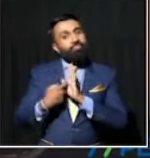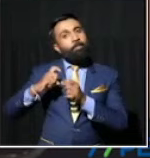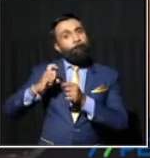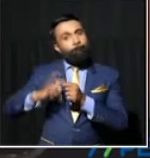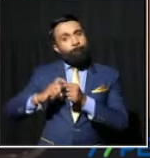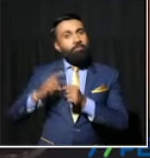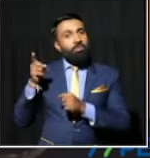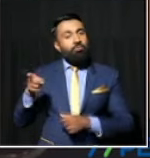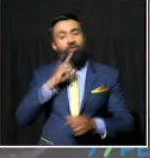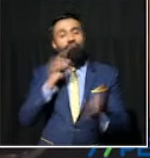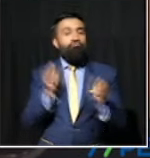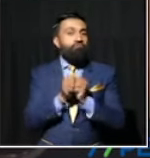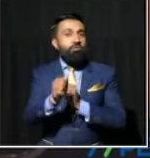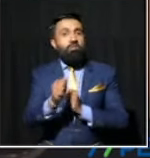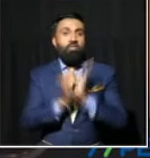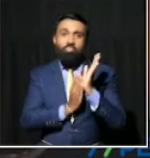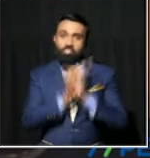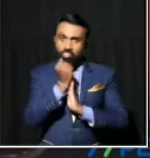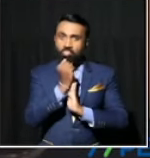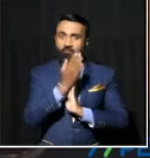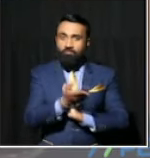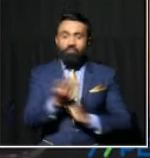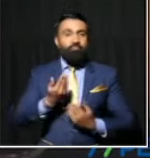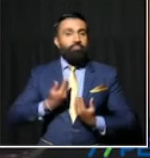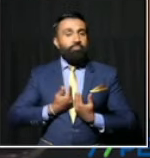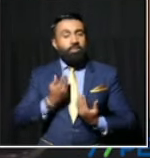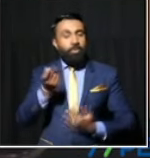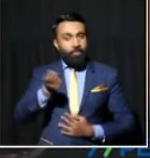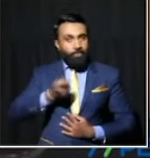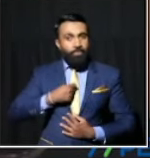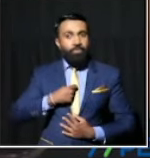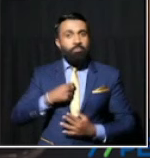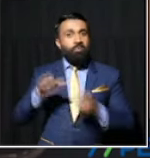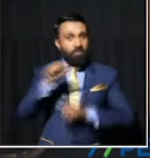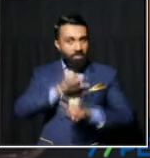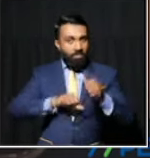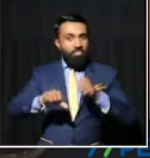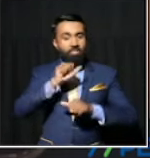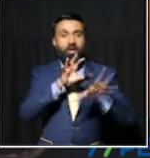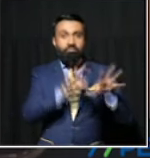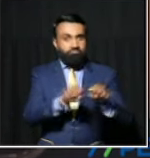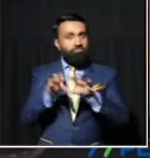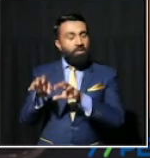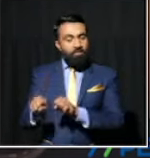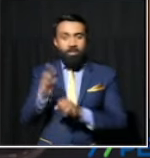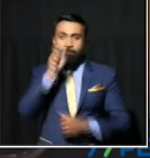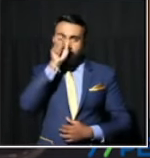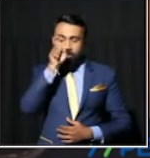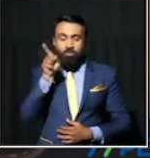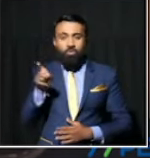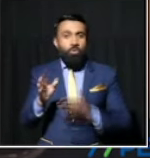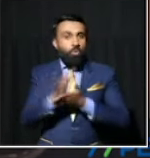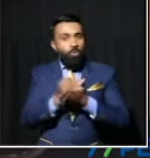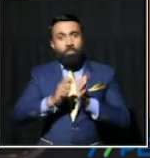එයාලට කටයුතු කරන්න අයිතිය තියෙනවා. හැබැයි මට කිව්වනම් මගේ ආයතන ටික වටලන්න ඕන පරීක්ෂා කරන්න ඕන කියලා මම ඔක්කොම යතුරු